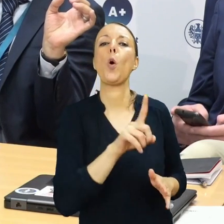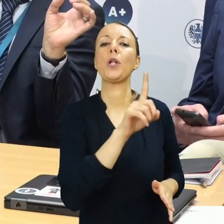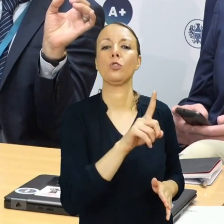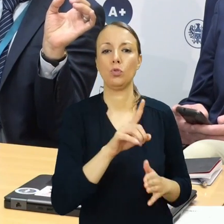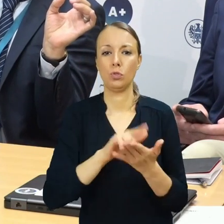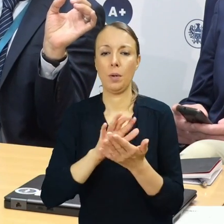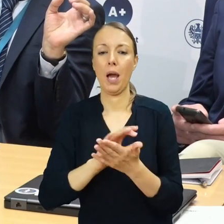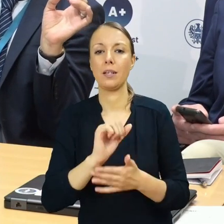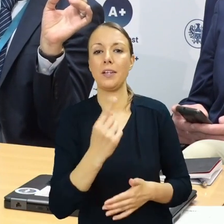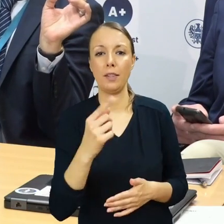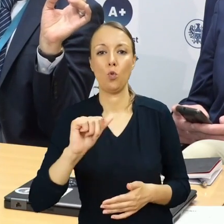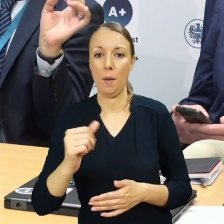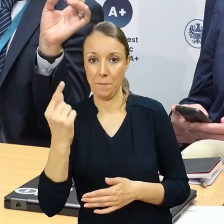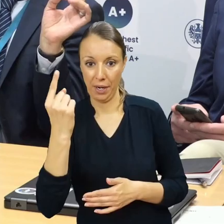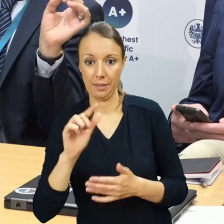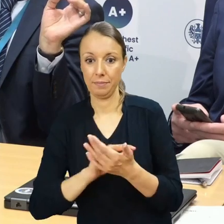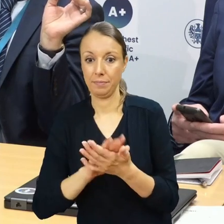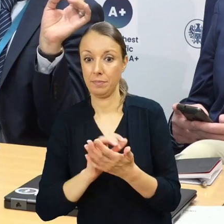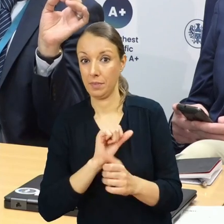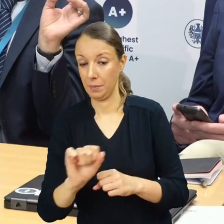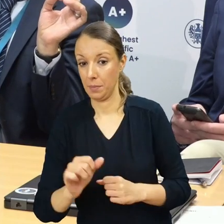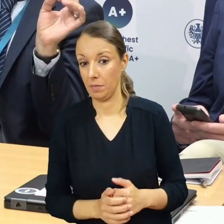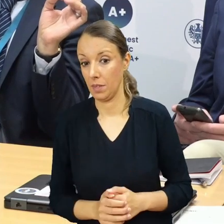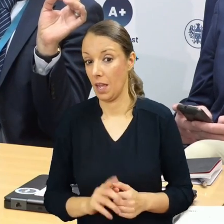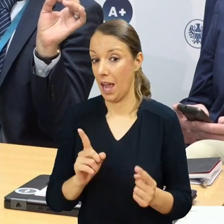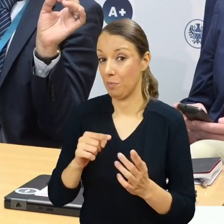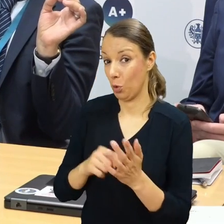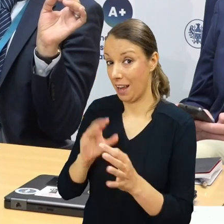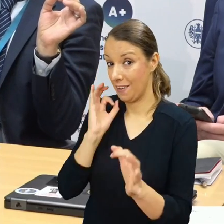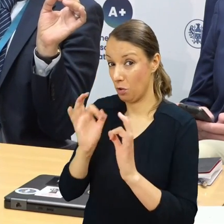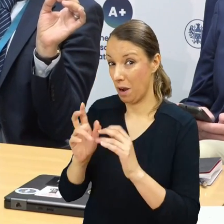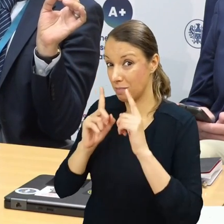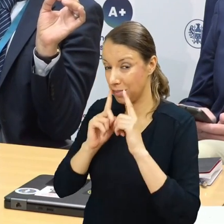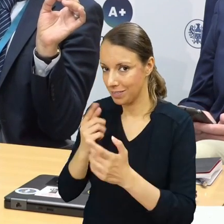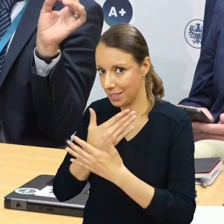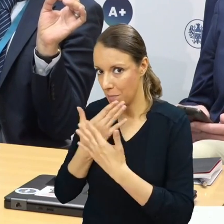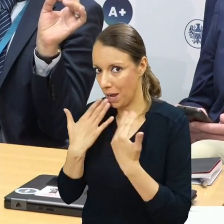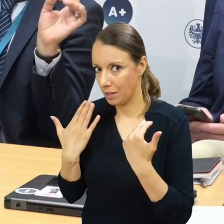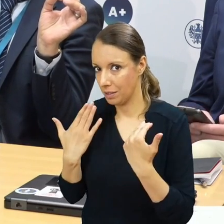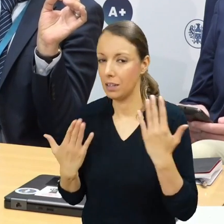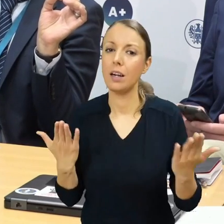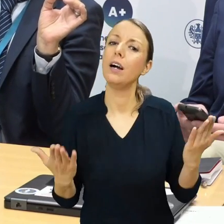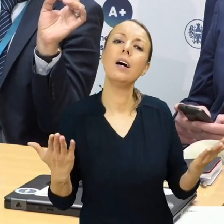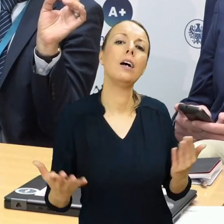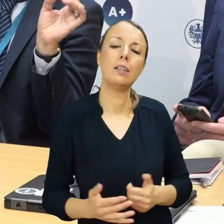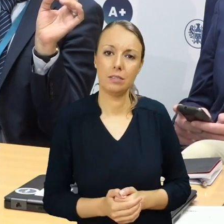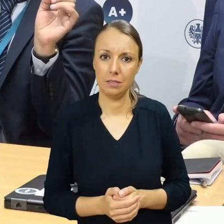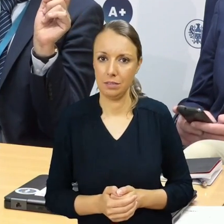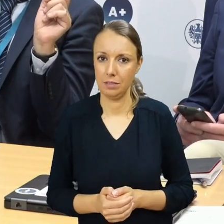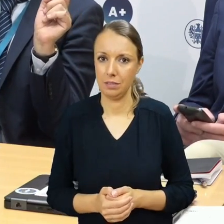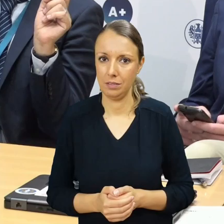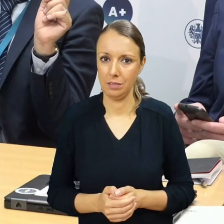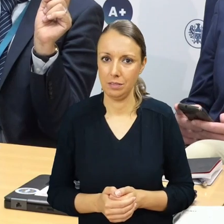1, czy też ta informacja po prostu fizycznie nie istnieje. I to jest